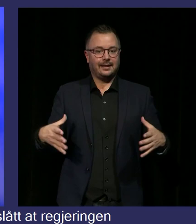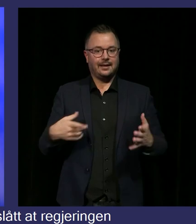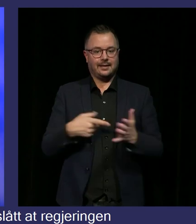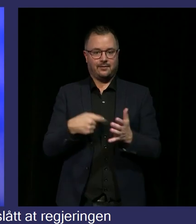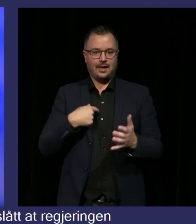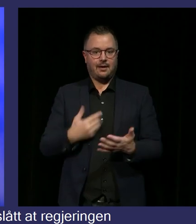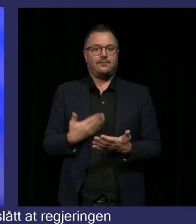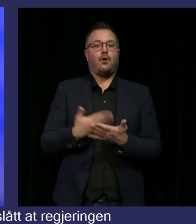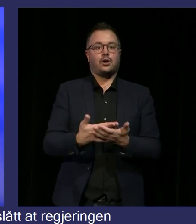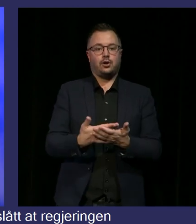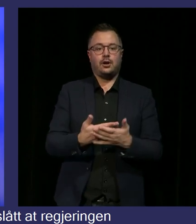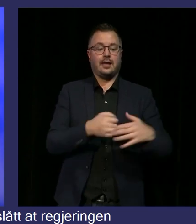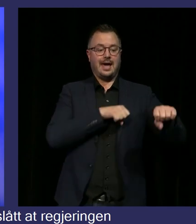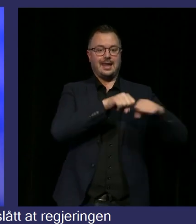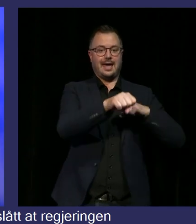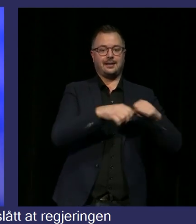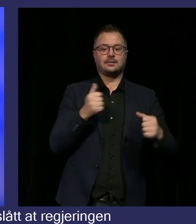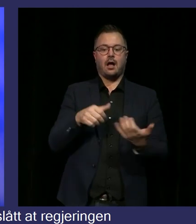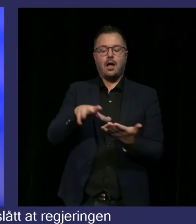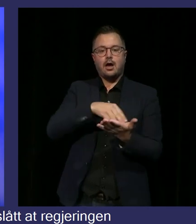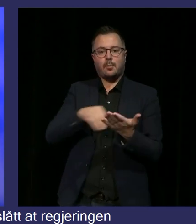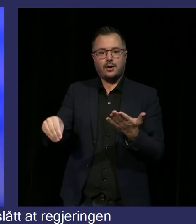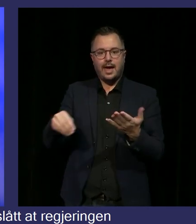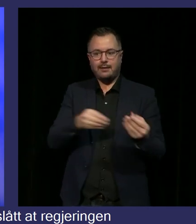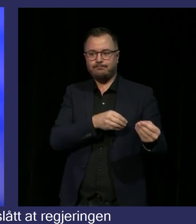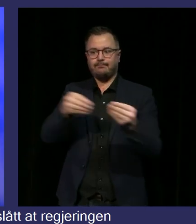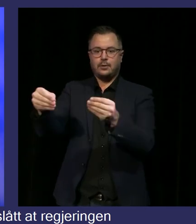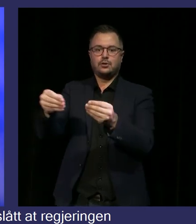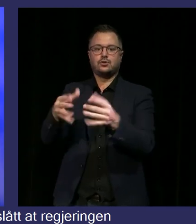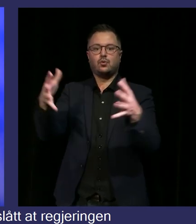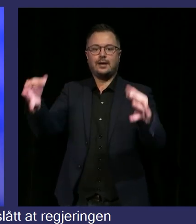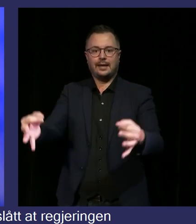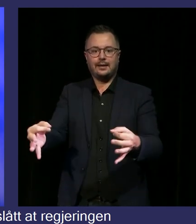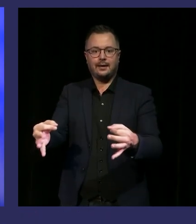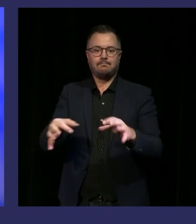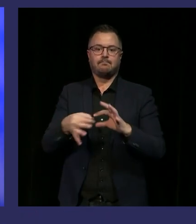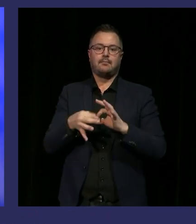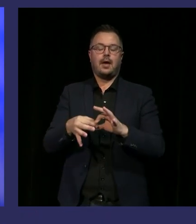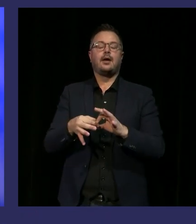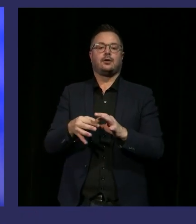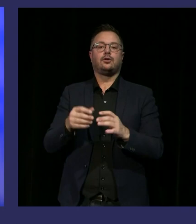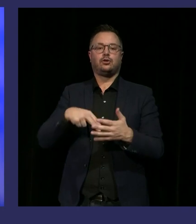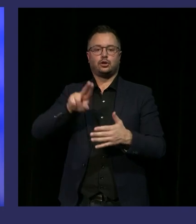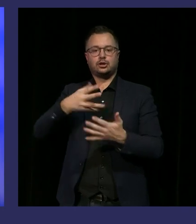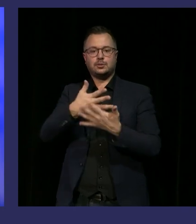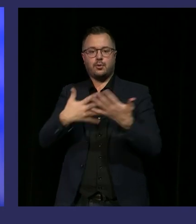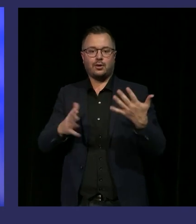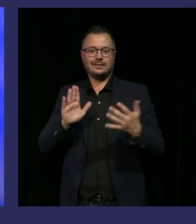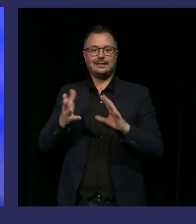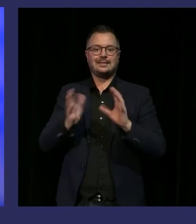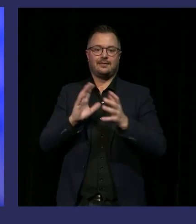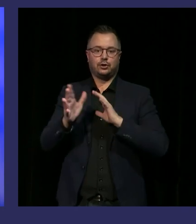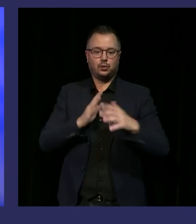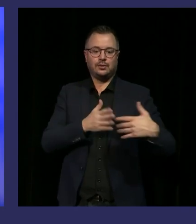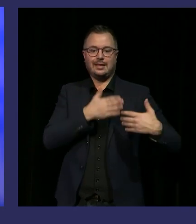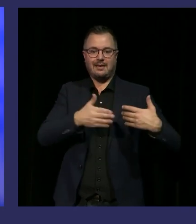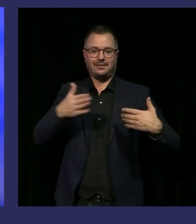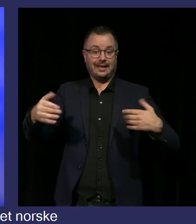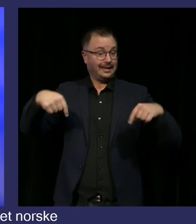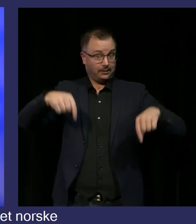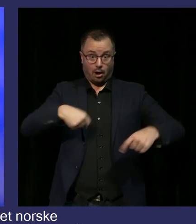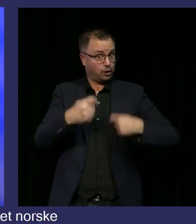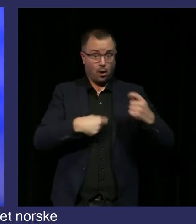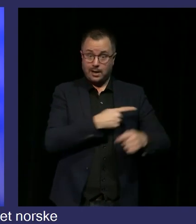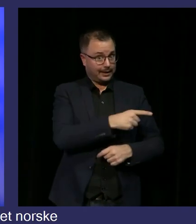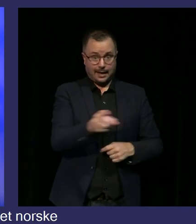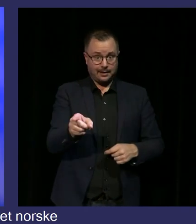at regjeringen skal rapportere til Stortinget om situasjonen for norsk språk med jevne mellomrom. Det gjør vi ikke i dag.